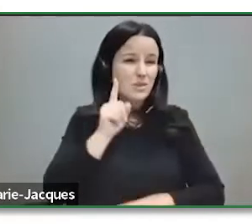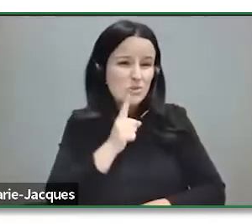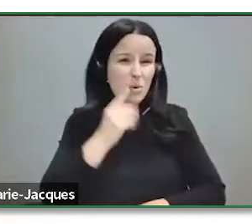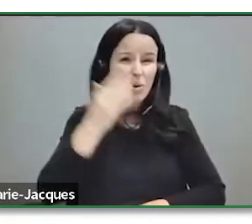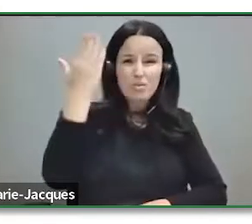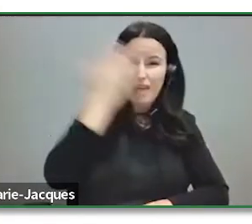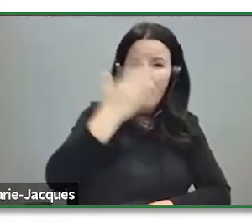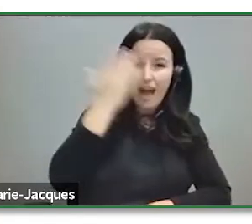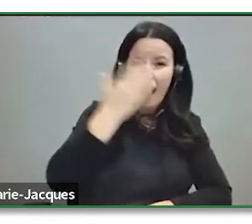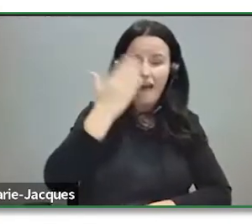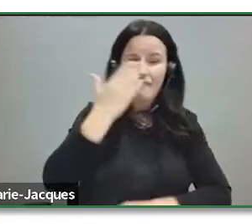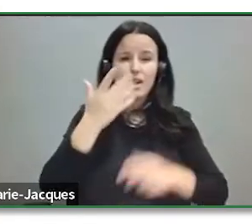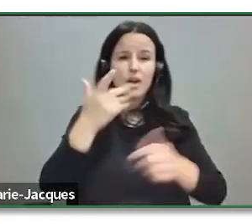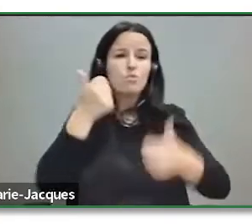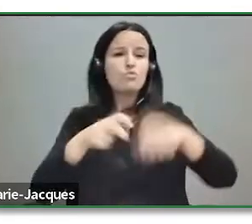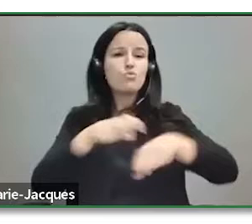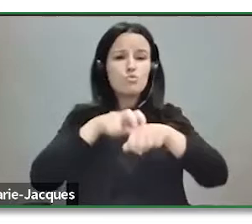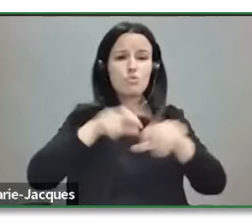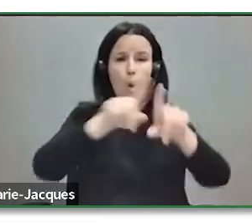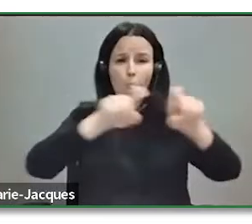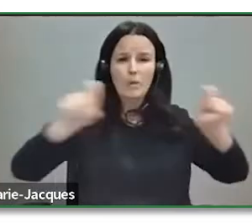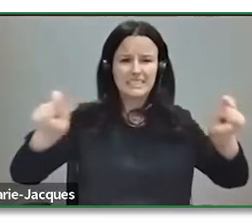et neurodiverses.